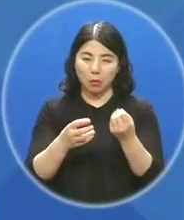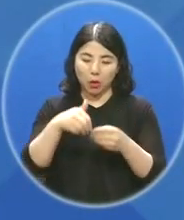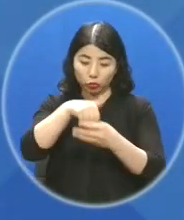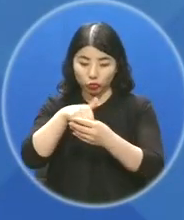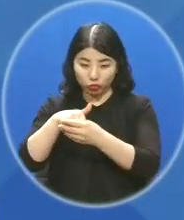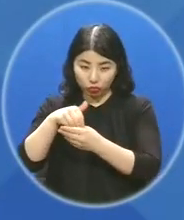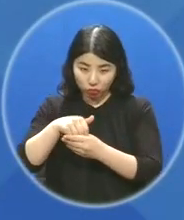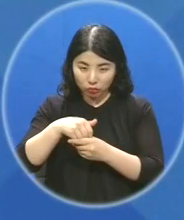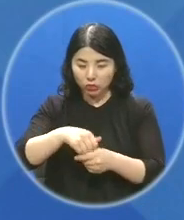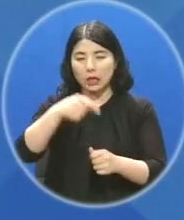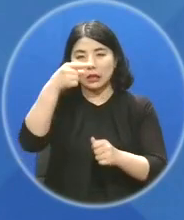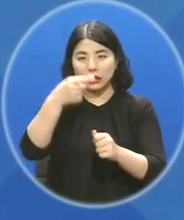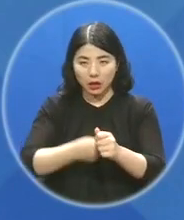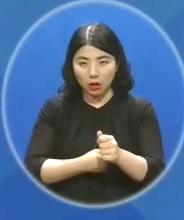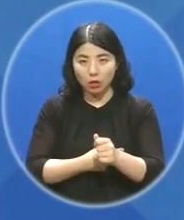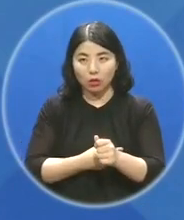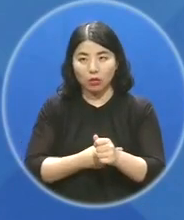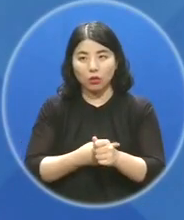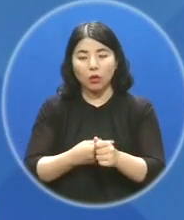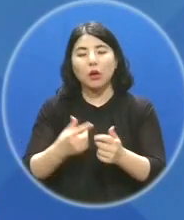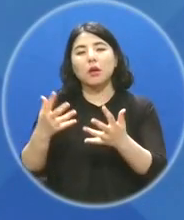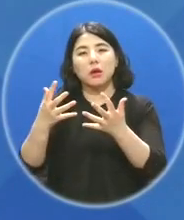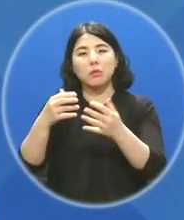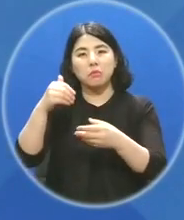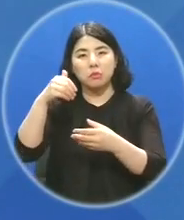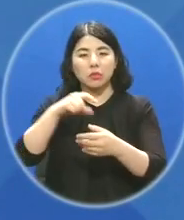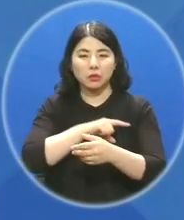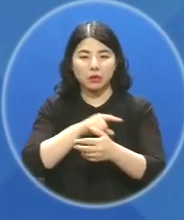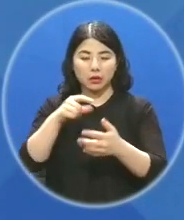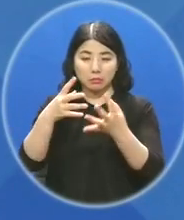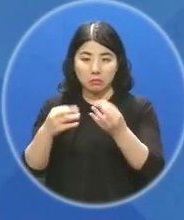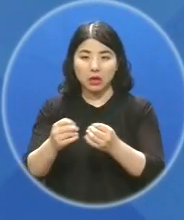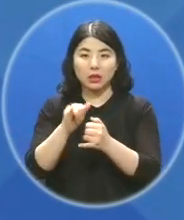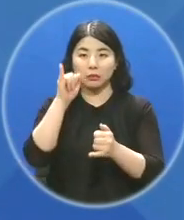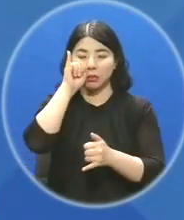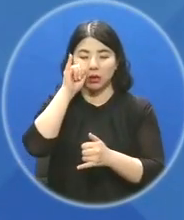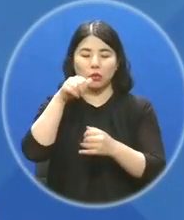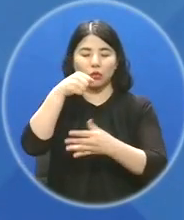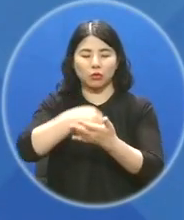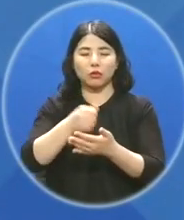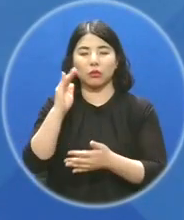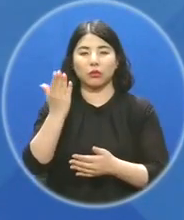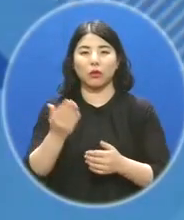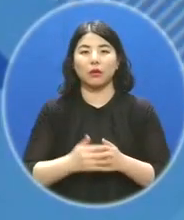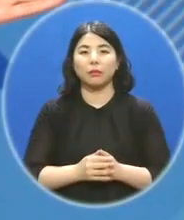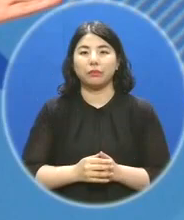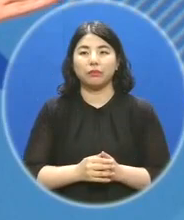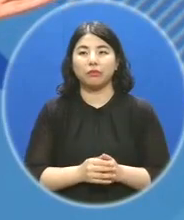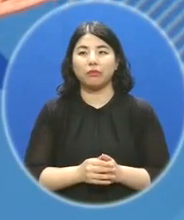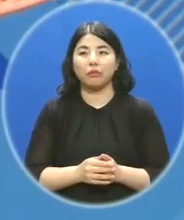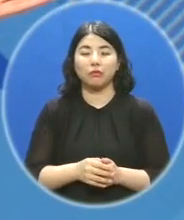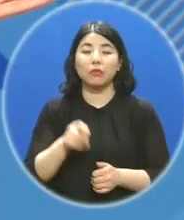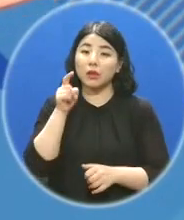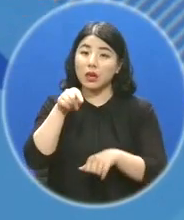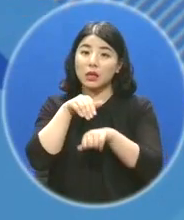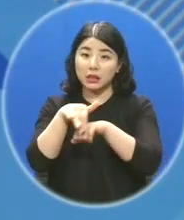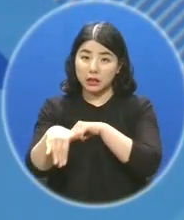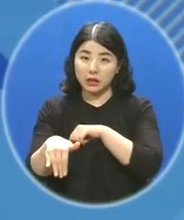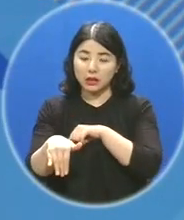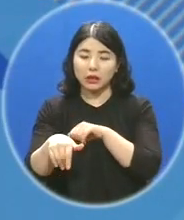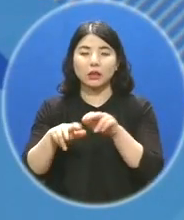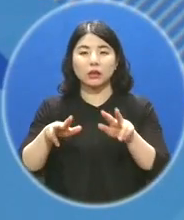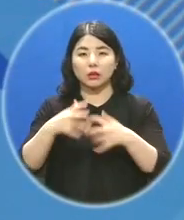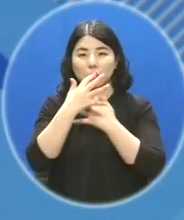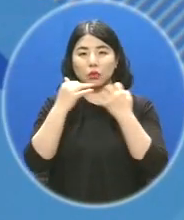거치다 보면 다수가 형성이 되고 이제 결정이 네. 되는 거죠. 네. 바로 이제 이 방식을 네네.